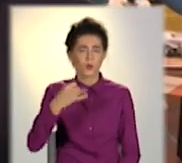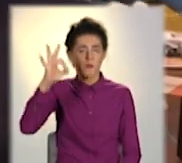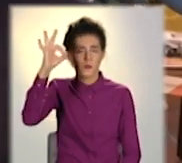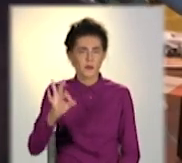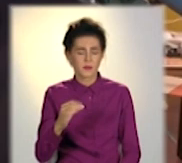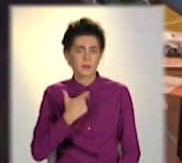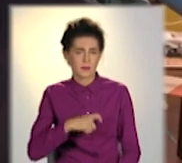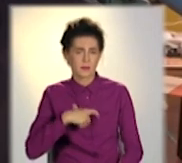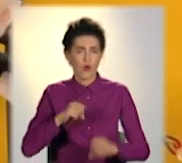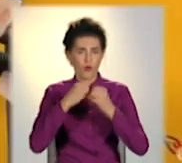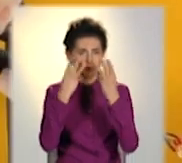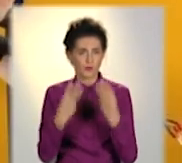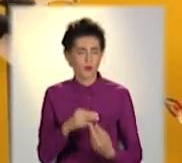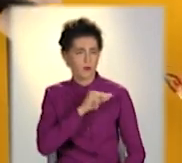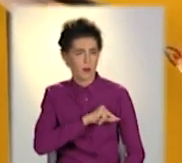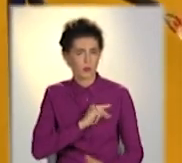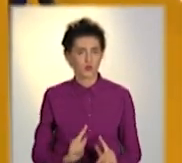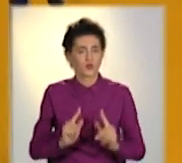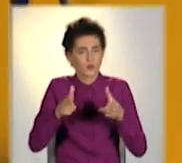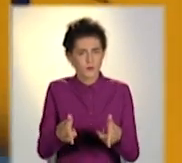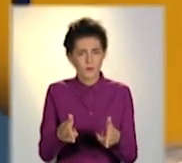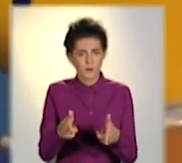себе обеспечил трудоустройство. Потому что